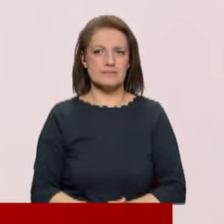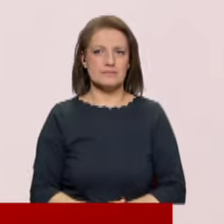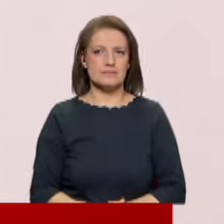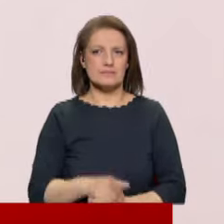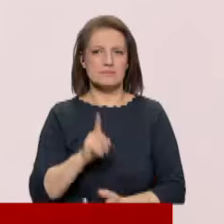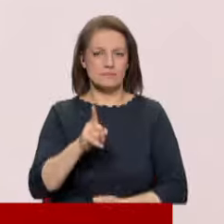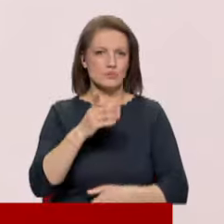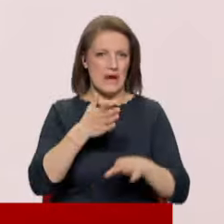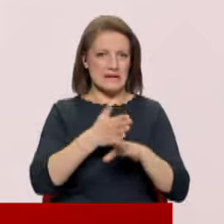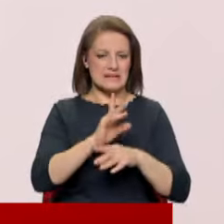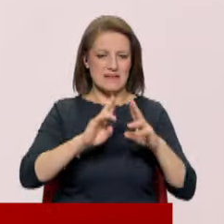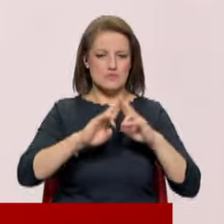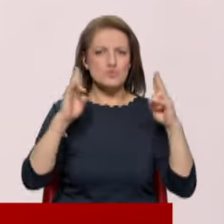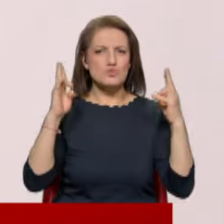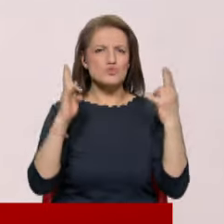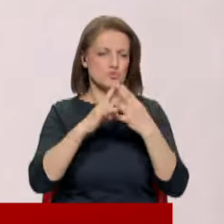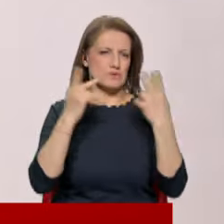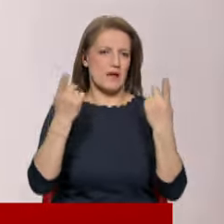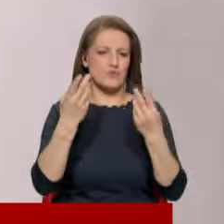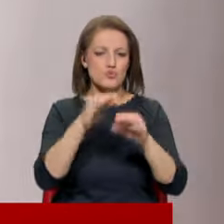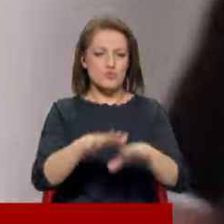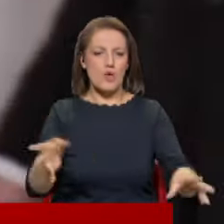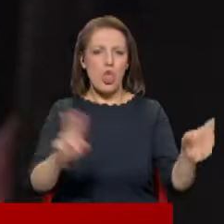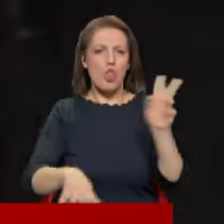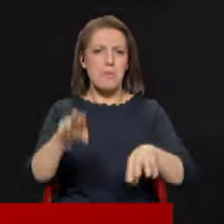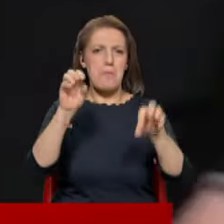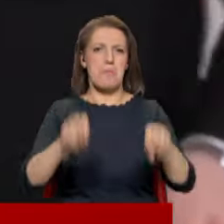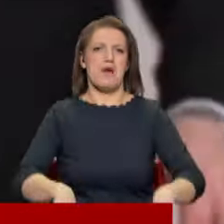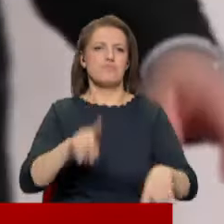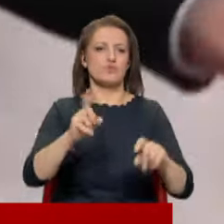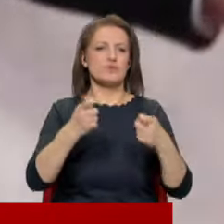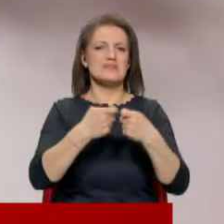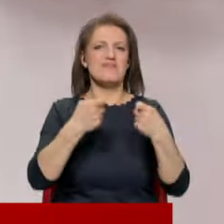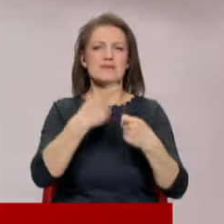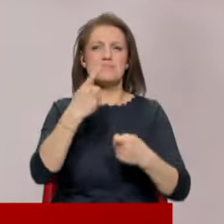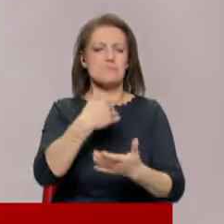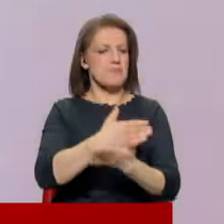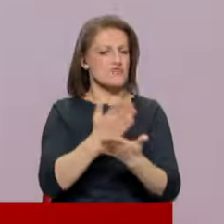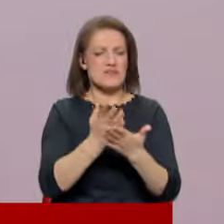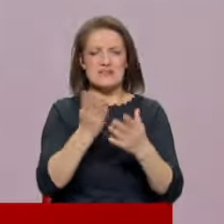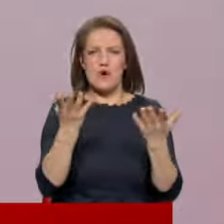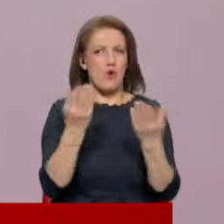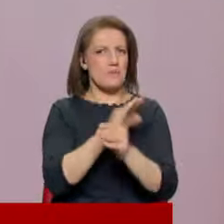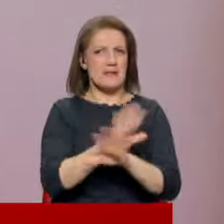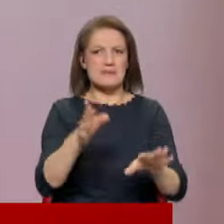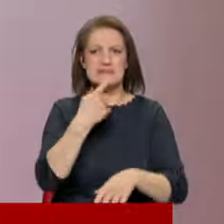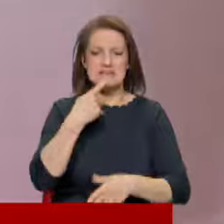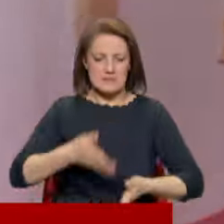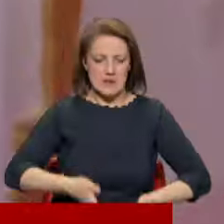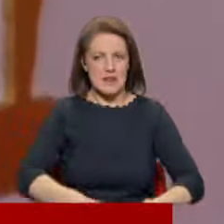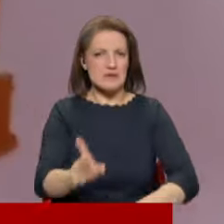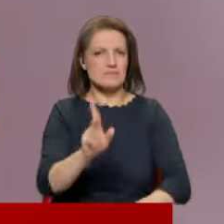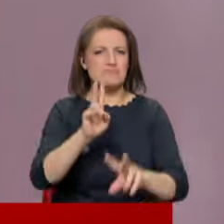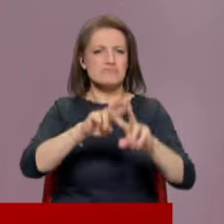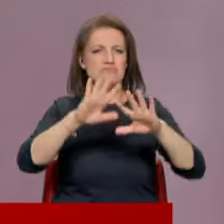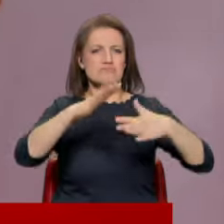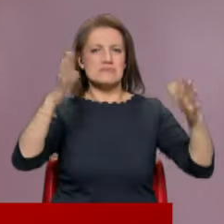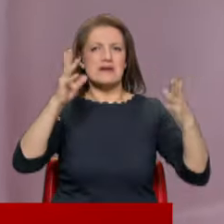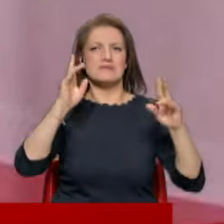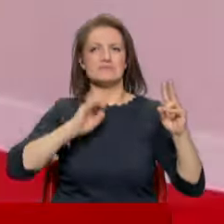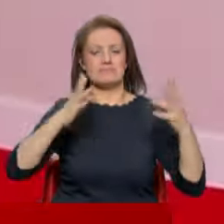Bu aslında evrensel bir mesaj. Çocukları öldürmeyi bırakın. Bu savaşın bir parçası olmayalım. Kırmızı halıda ise yıldızların şıklık